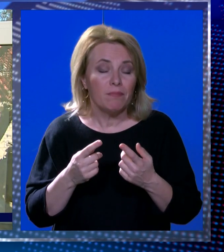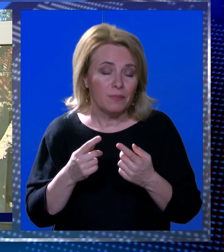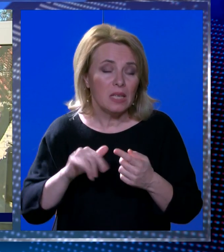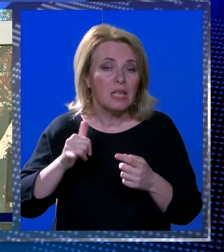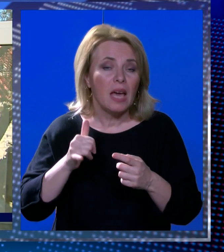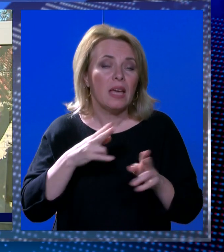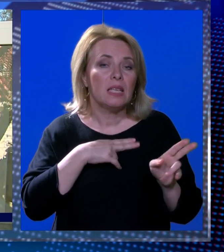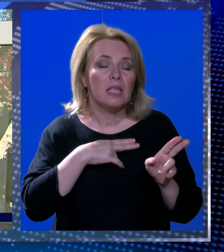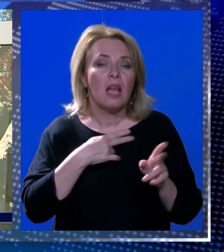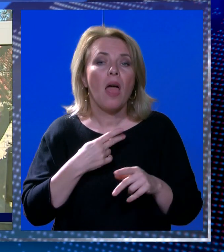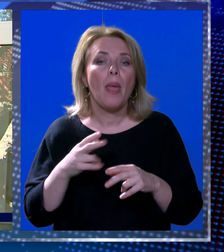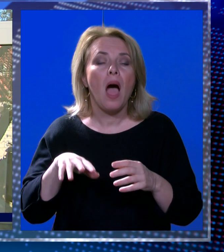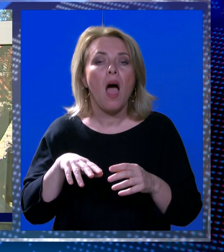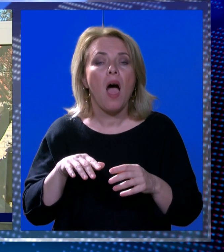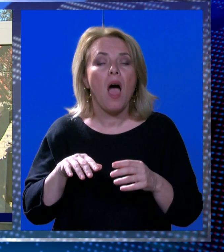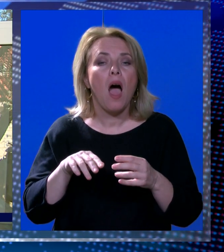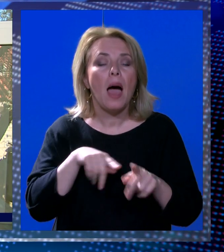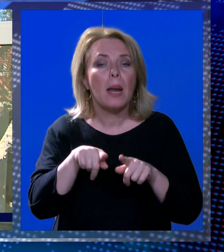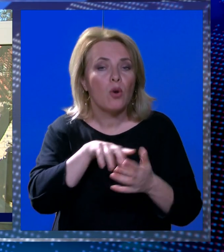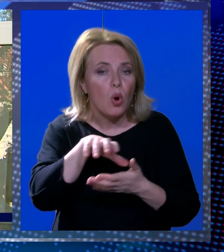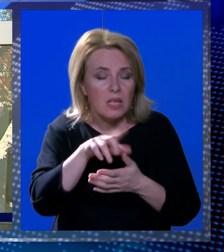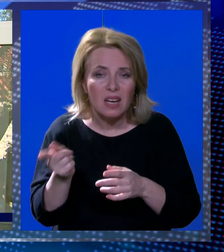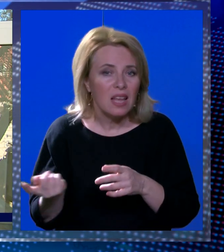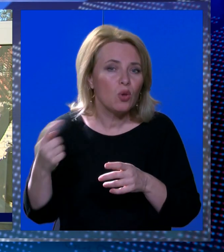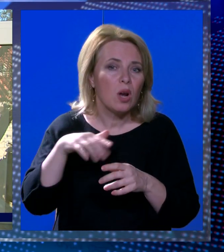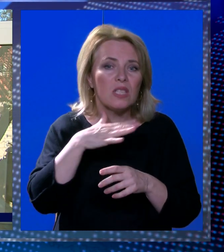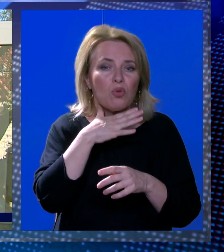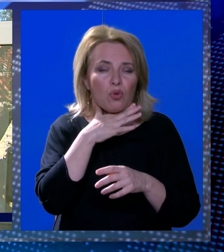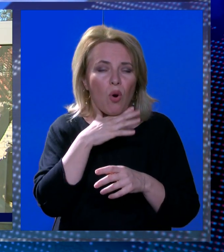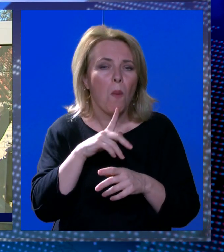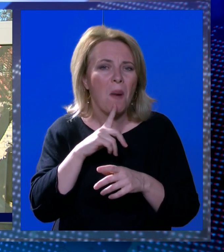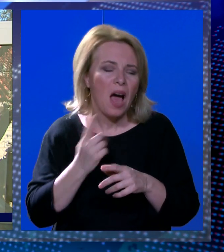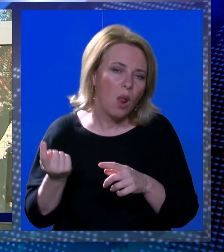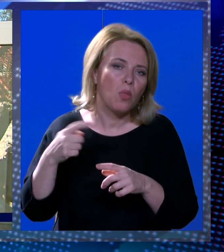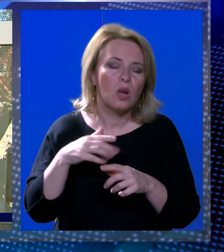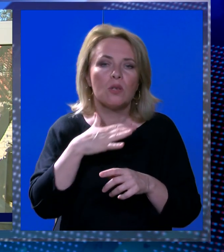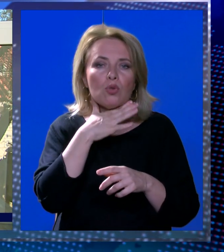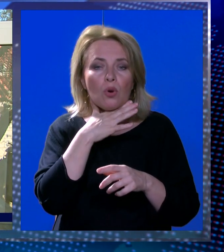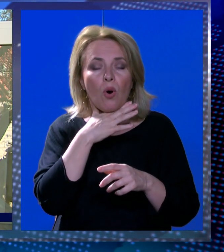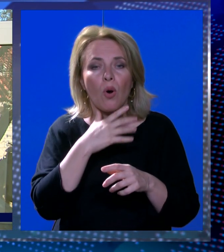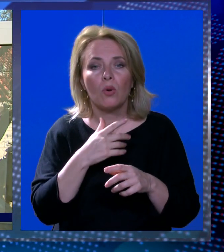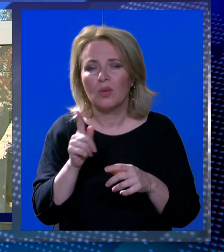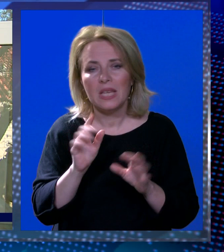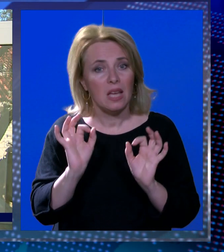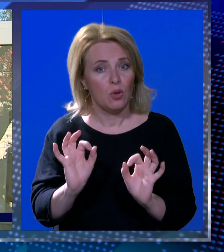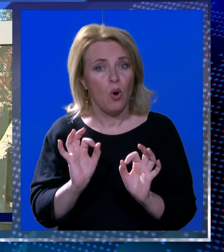roditelji jako malo dolaze u školu. Mislim da to nije dobro, ali s druge